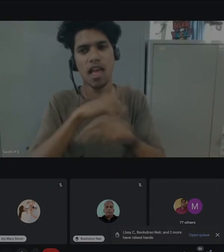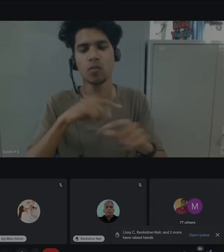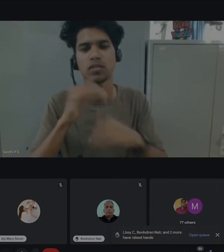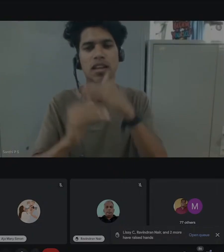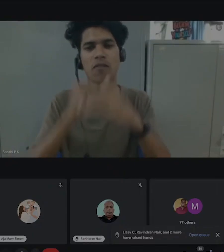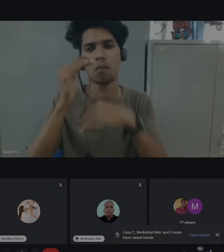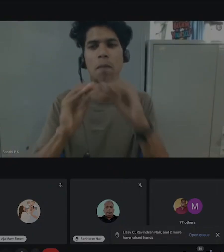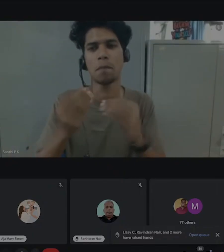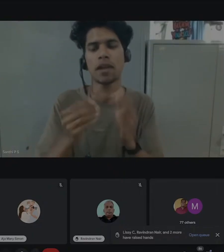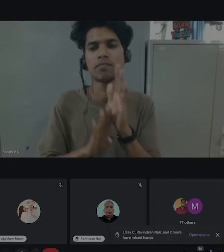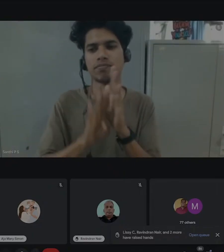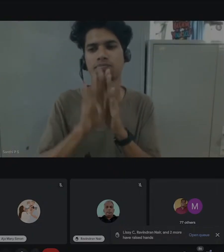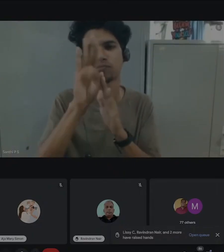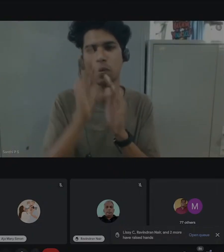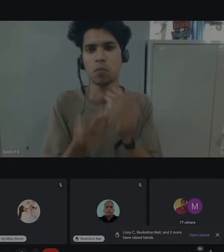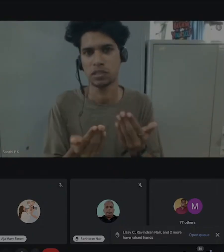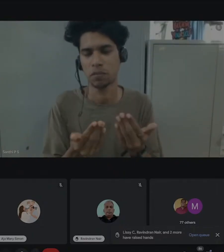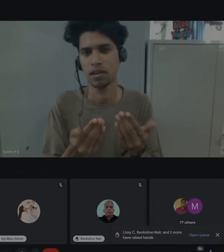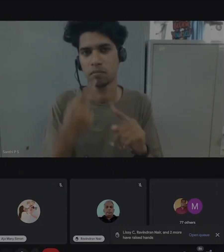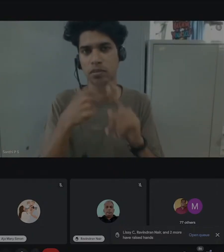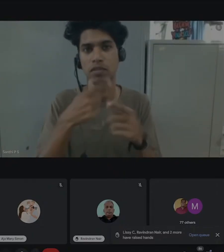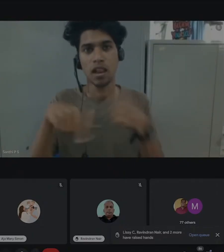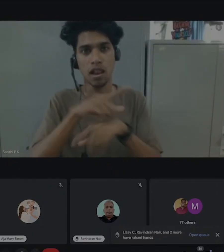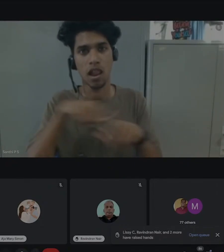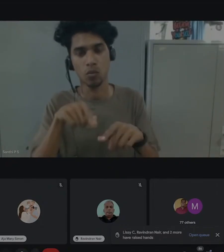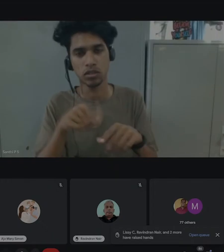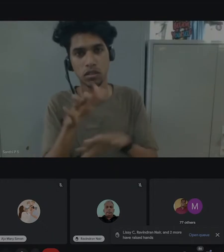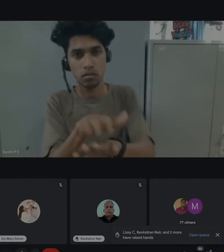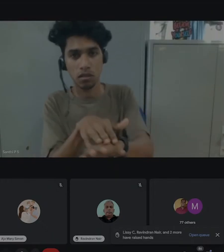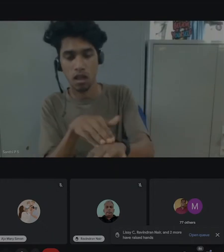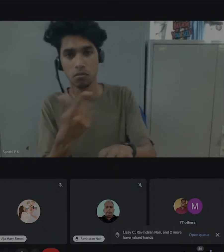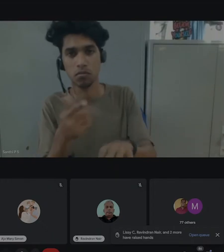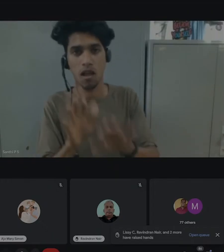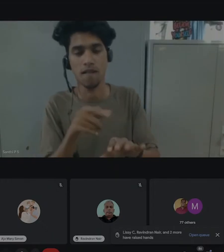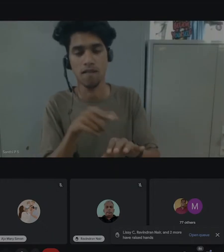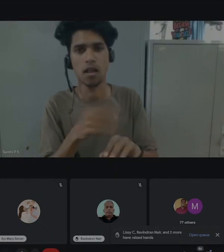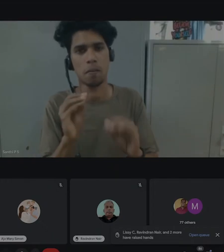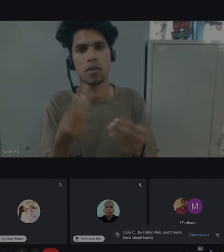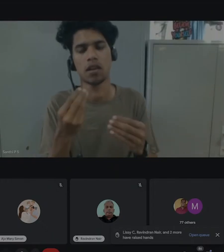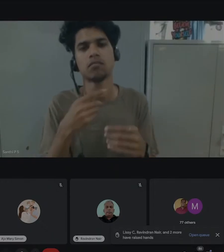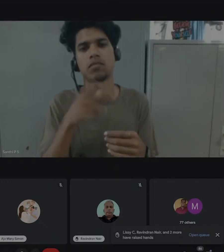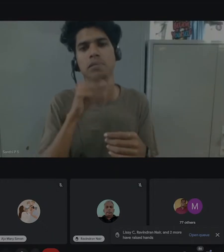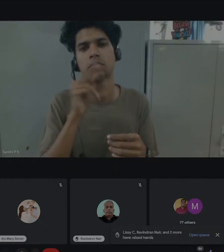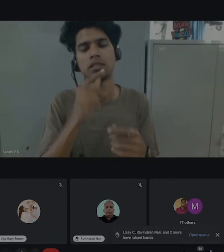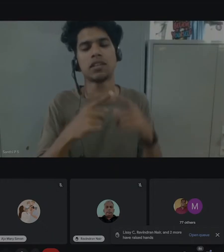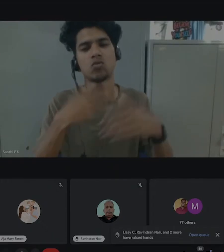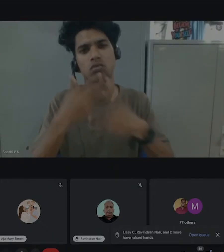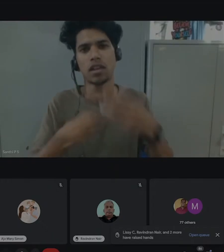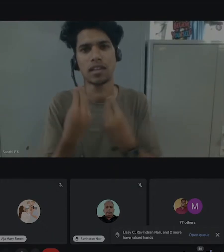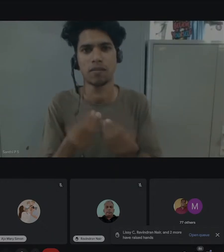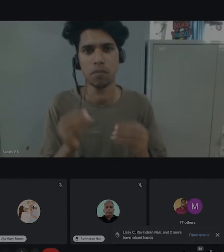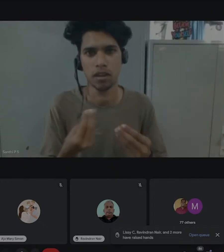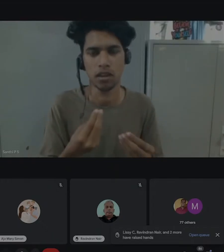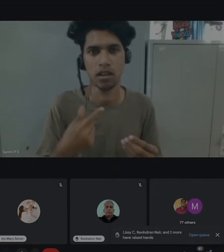ബെറ്ററായി നടക്കും. പിന്നെ ലാംഗ്വേജ് ഡിലേ ഉണ്ടായിരുന്നു എന്ന് പറഞ്ഞിട്ടുണ്ട്. അപ്പൊ തീർച്ചയായിട്ടും സ്പീച്ച് തെറപ്പി എടുക്കണം. ഈ ഒരു ടെക്നിക്ക് ഞാനിപ്പോ ഈ പറഞ്ഞു തന്നത് കൊണ്ട്